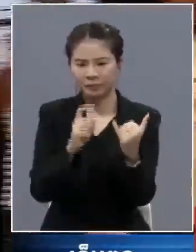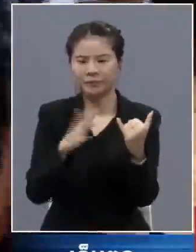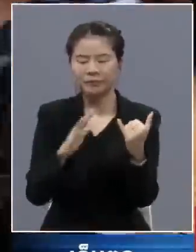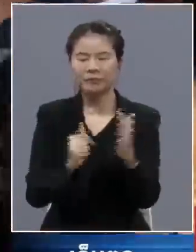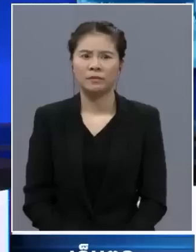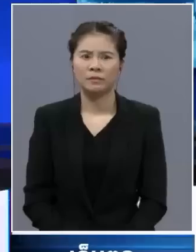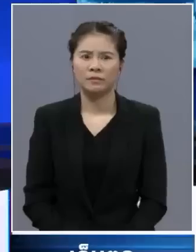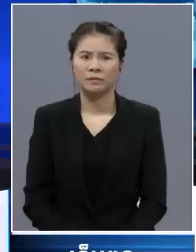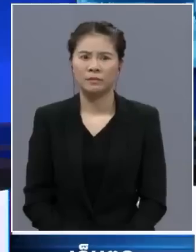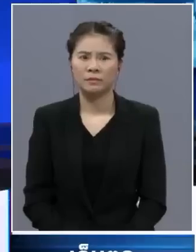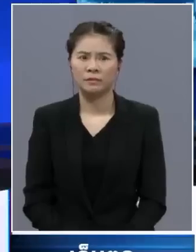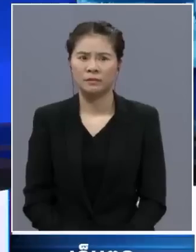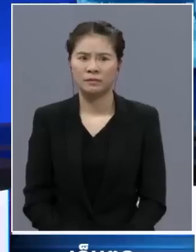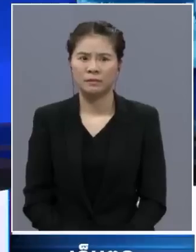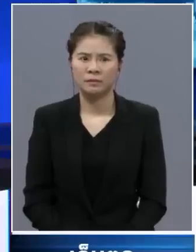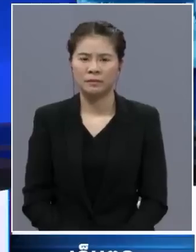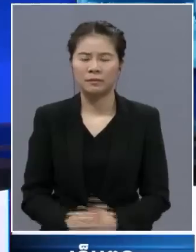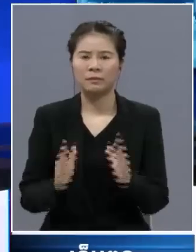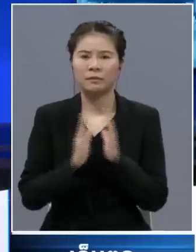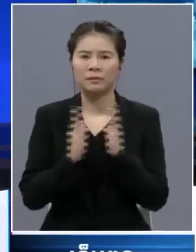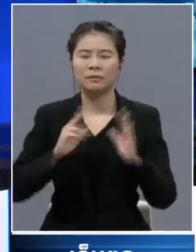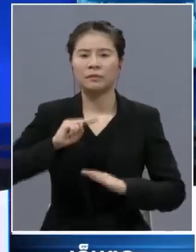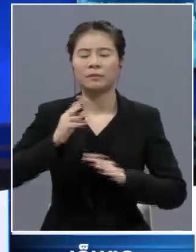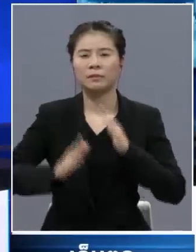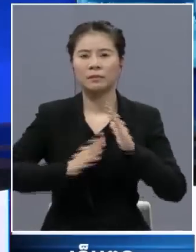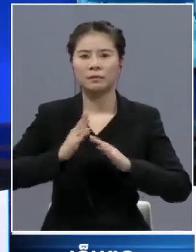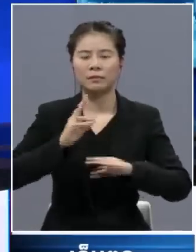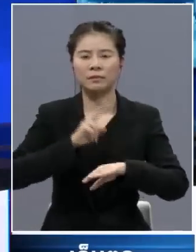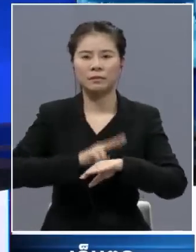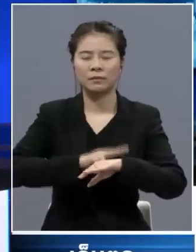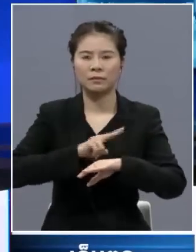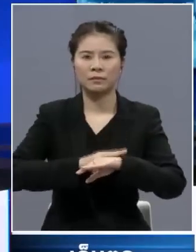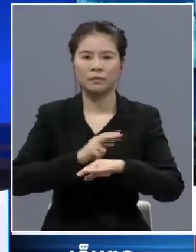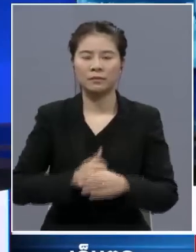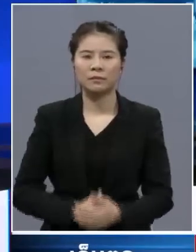ยม พิพัฒน์นะครับขอบคุณอาจารย์ล่ามภาษามือประจำวันนี้นะครับอาจารย์กฤตชนก